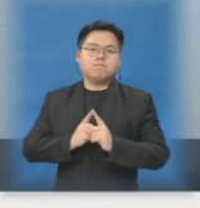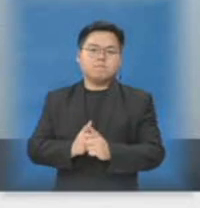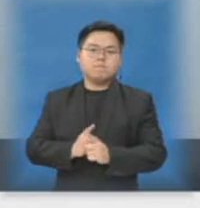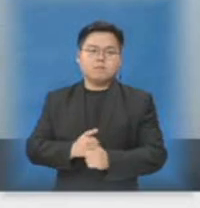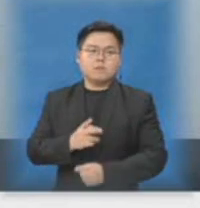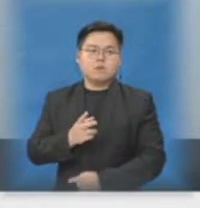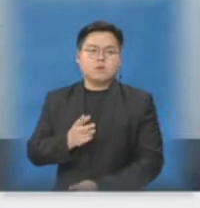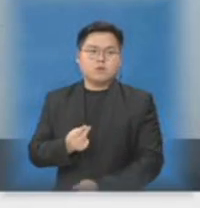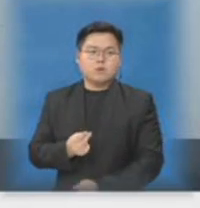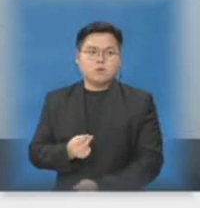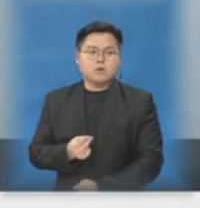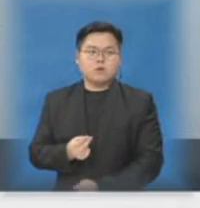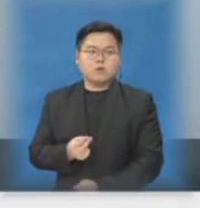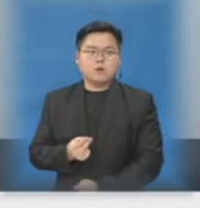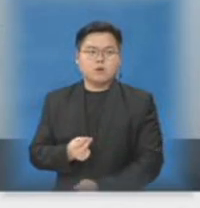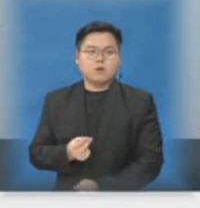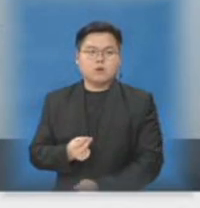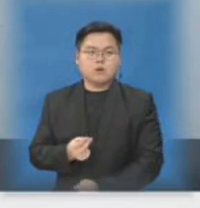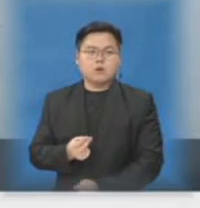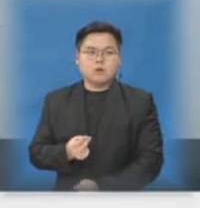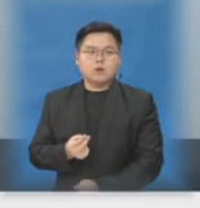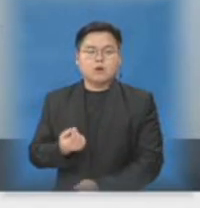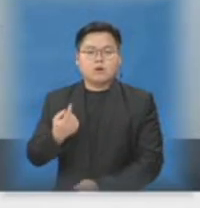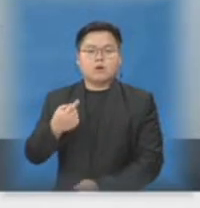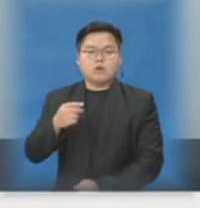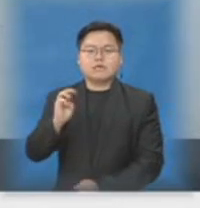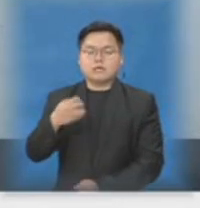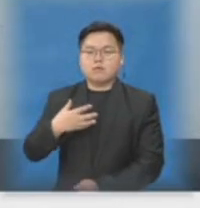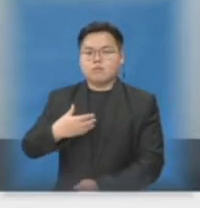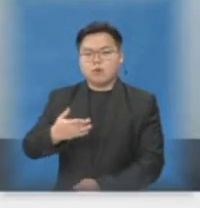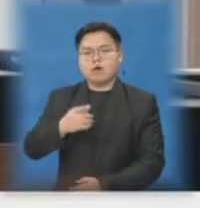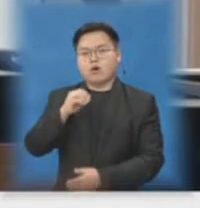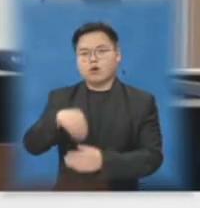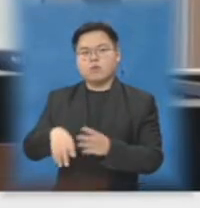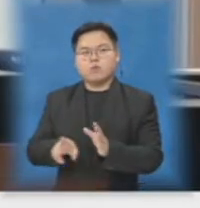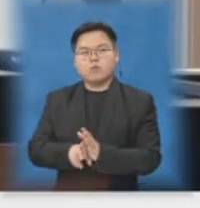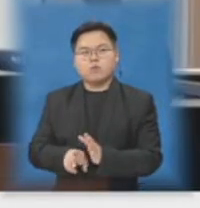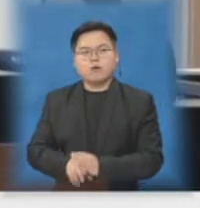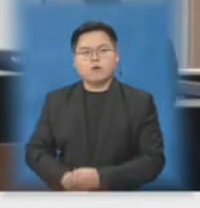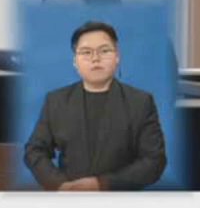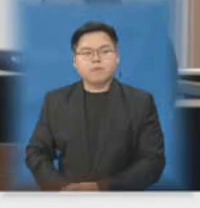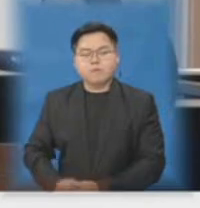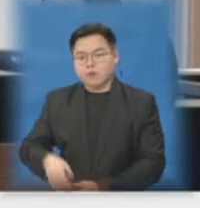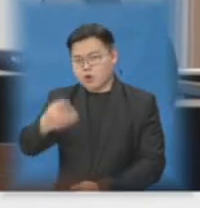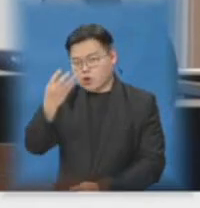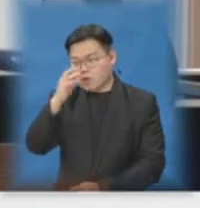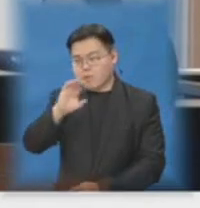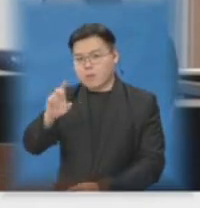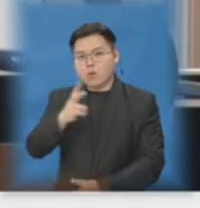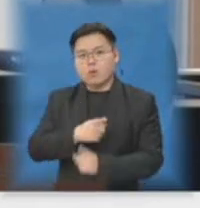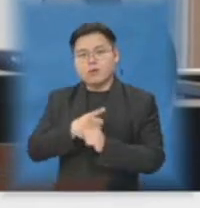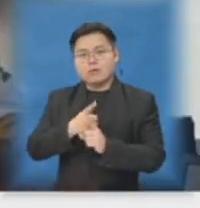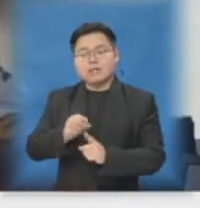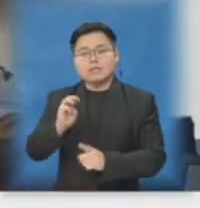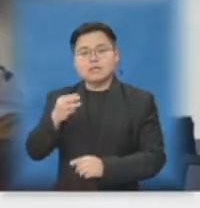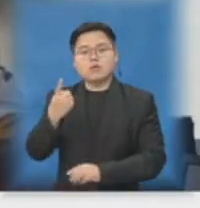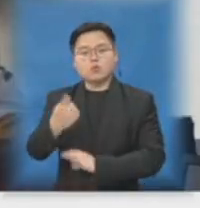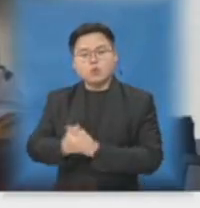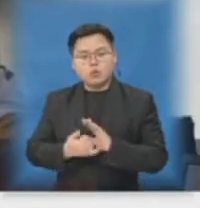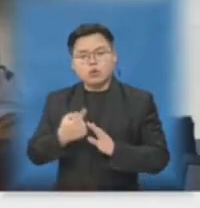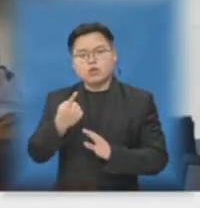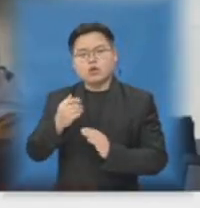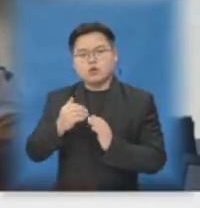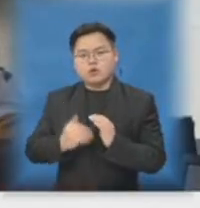албаны тусгай шалгалтанд хамрагдаад ингээд төрийн жинхэнэ албаа гэж болох процесс нь явагдаж байгаа. Төрийн албаны тухай хууль зааснаар шалгалтыг улирлд